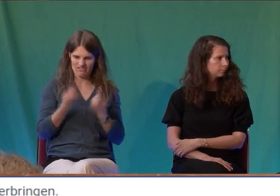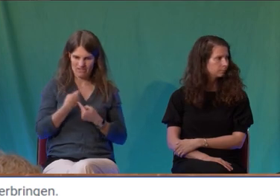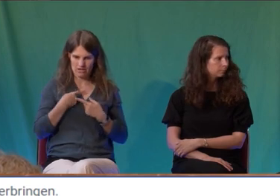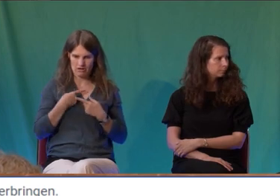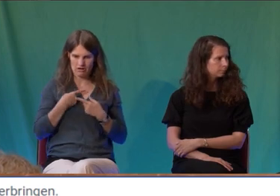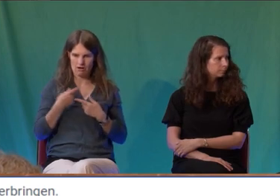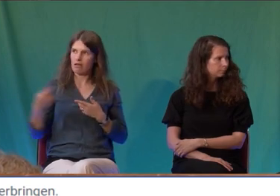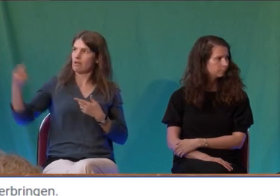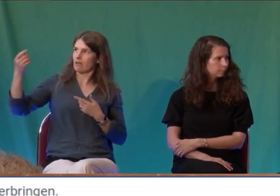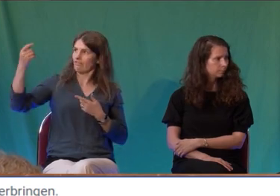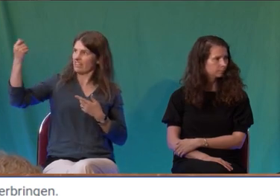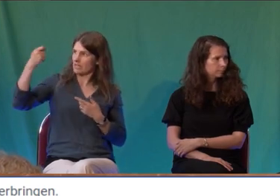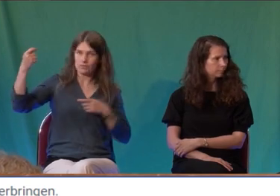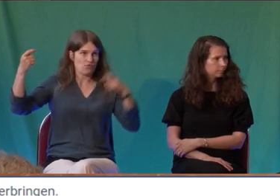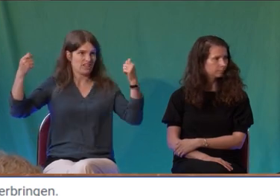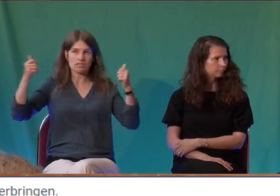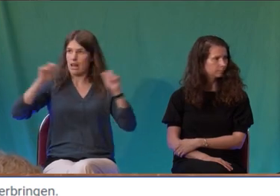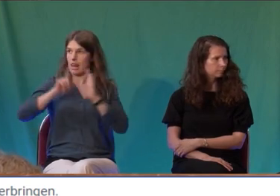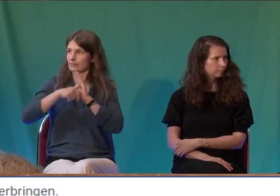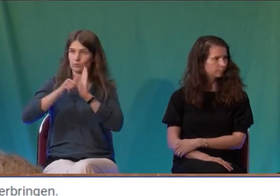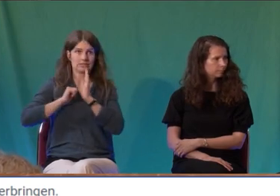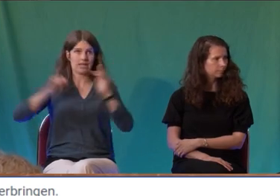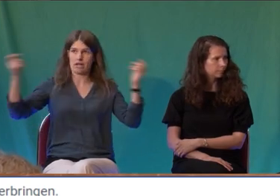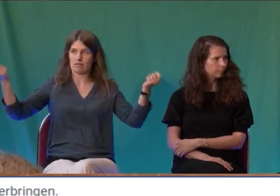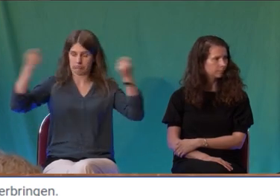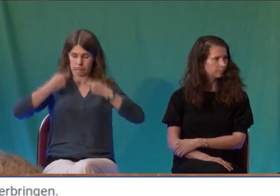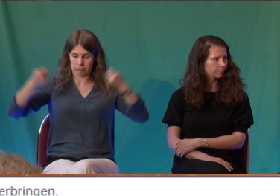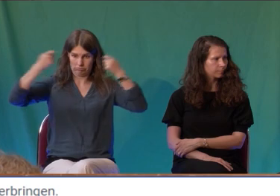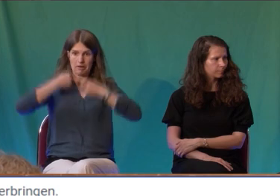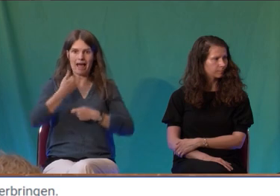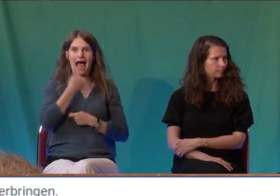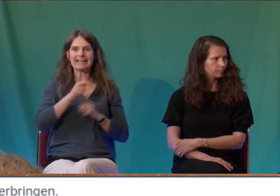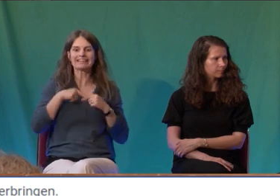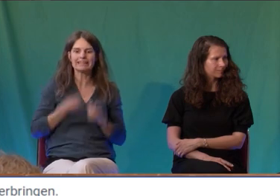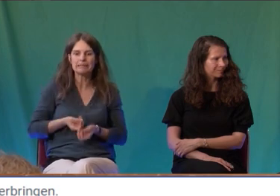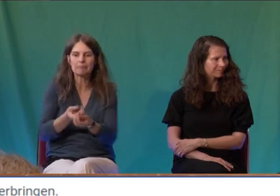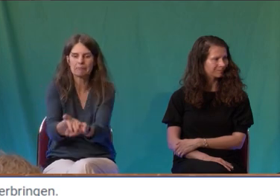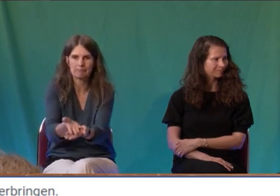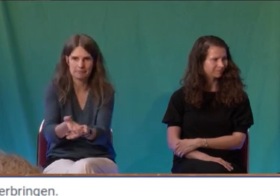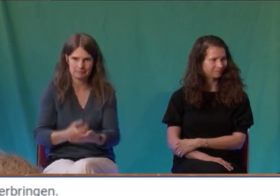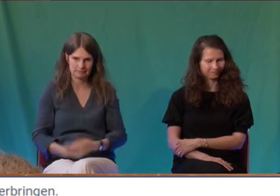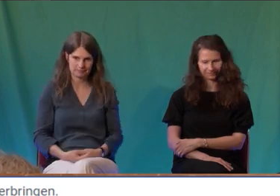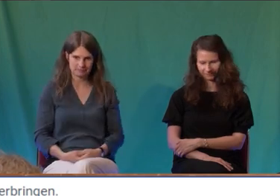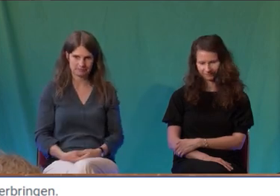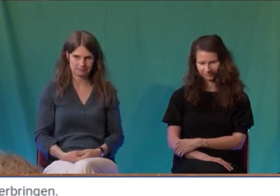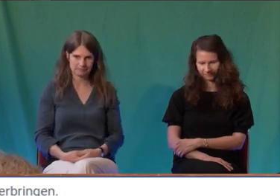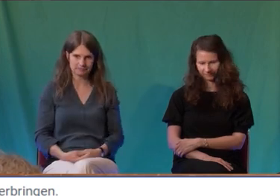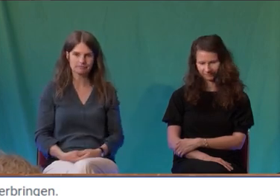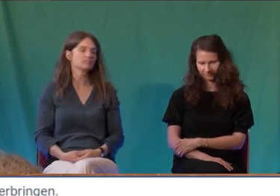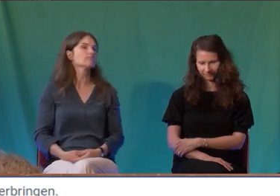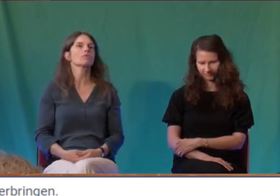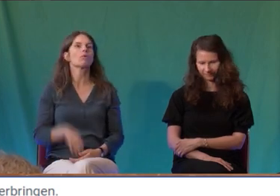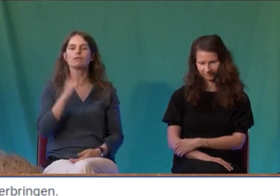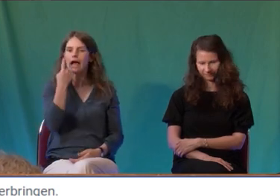werden aber alles aus einer Hand aus einem Team geleistet wird und dann gab es noch ein Beispiel dass es